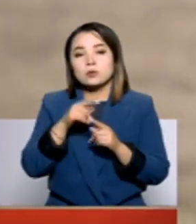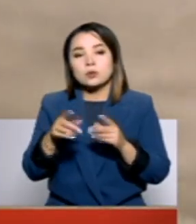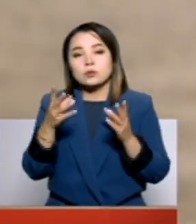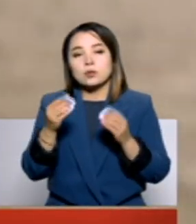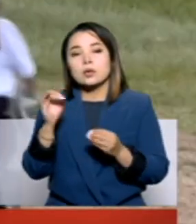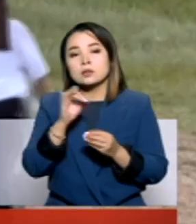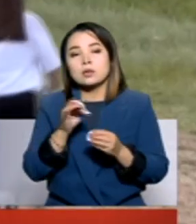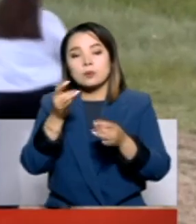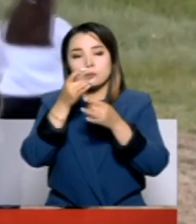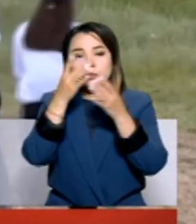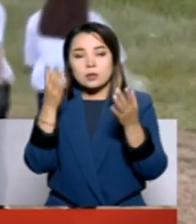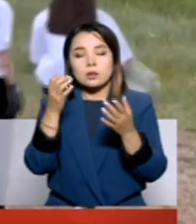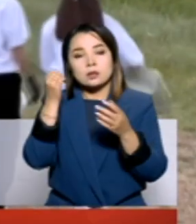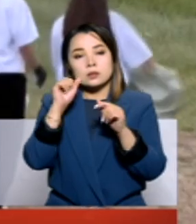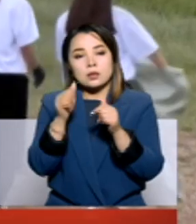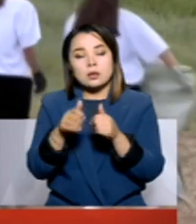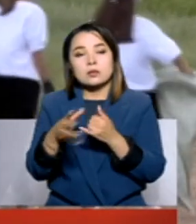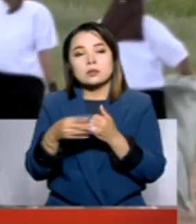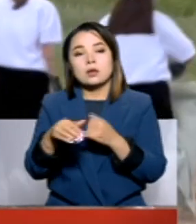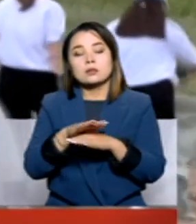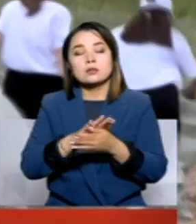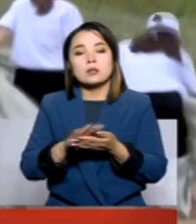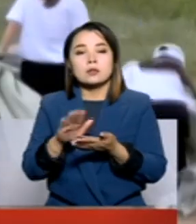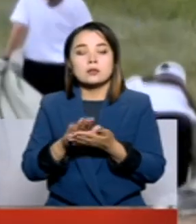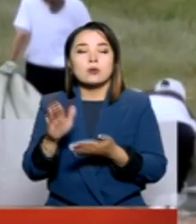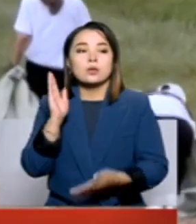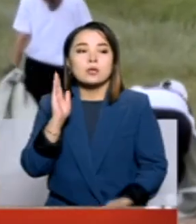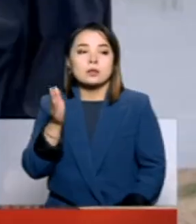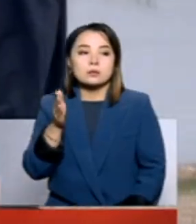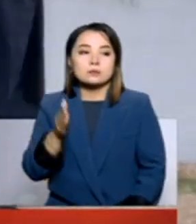тарихи мәдени ескерткіштердің айналасы абаттандырылады.